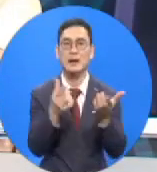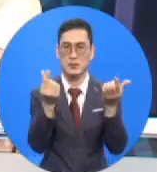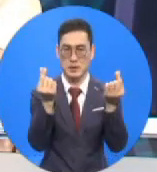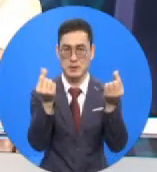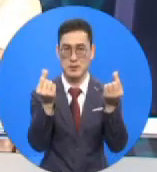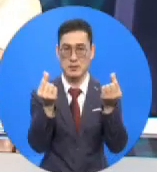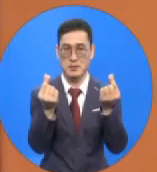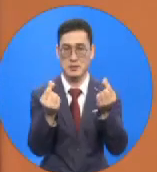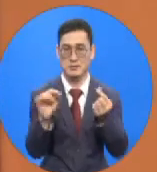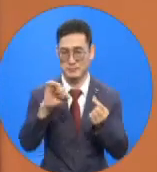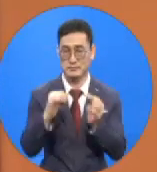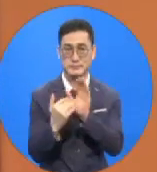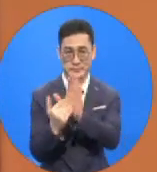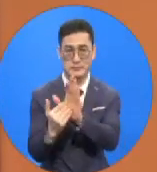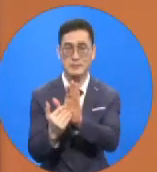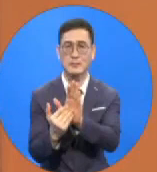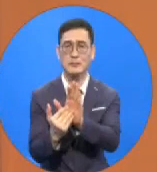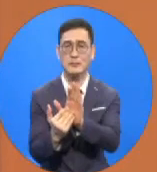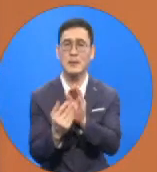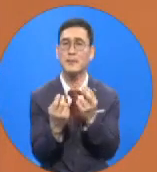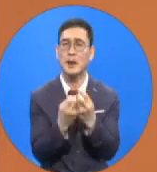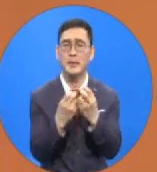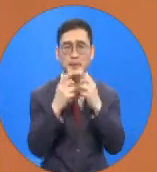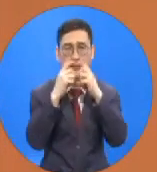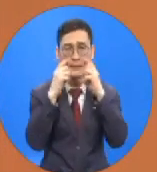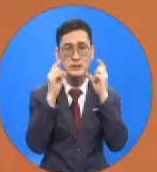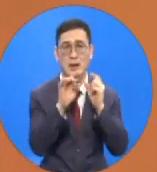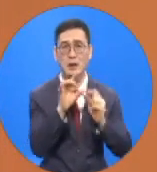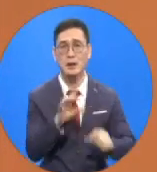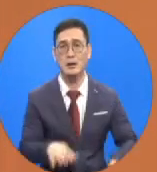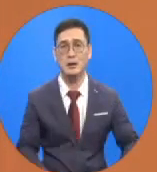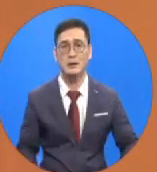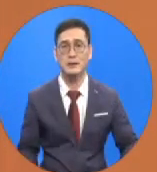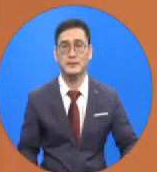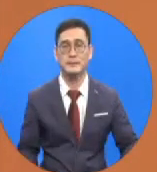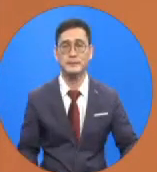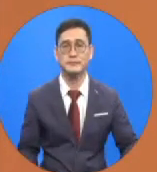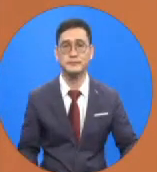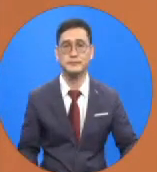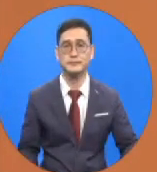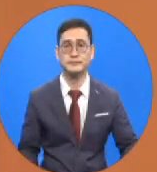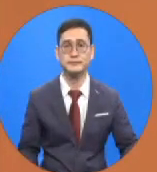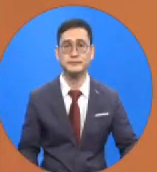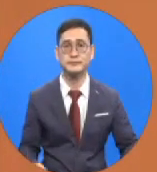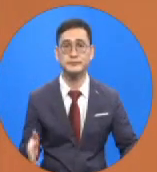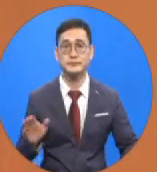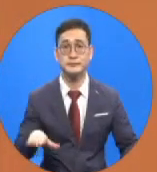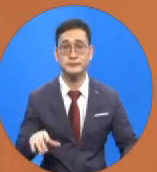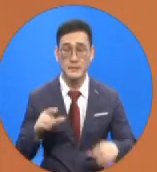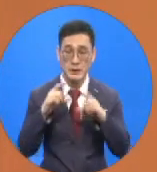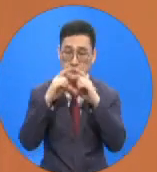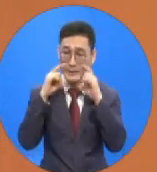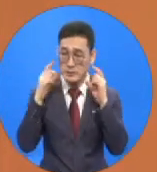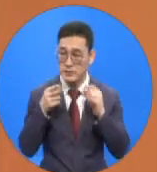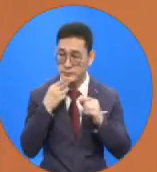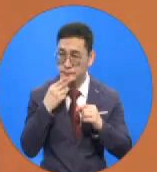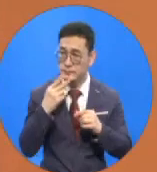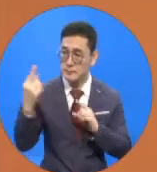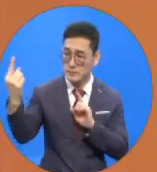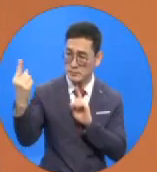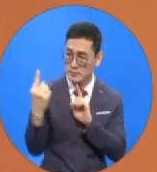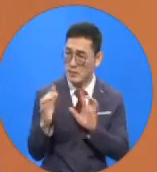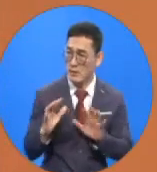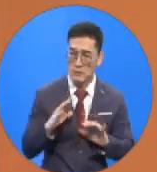보셨습니까 굉장히 위험한 장면입니다 앞에 본인이 무증상 강제할 수도 있기 때문에 상대 편에서는 공포스러울 정도로 무서운